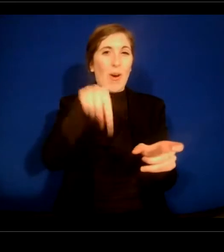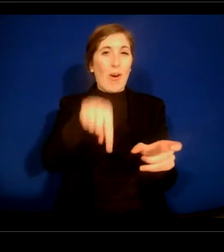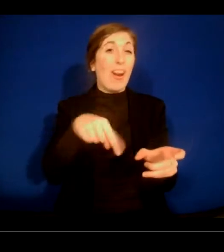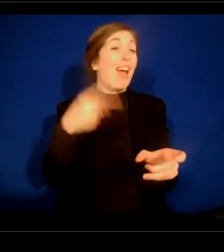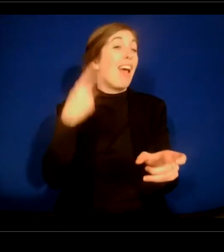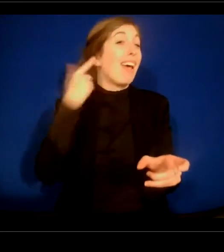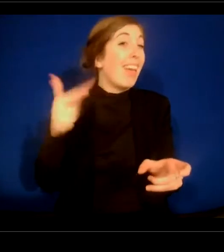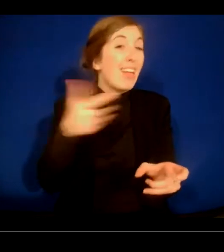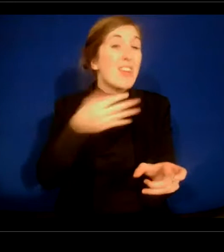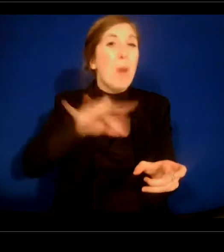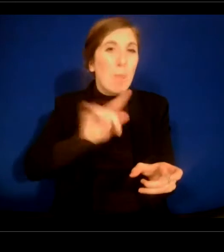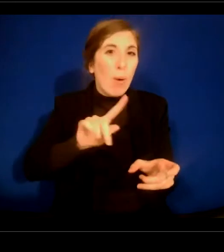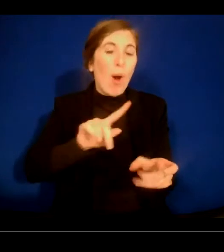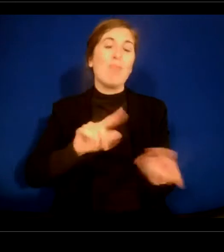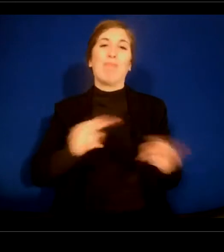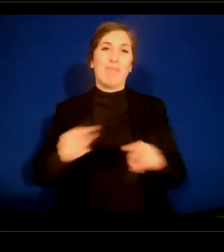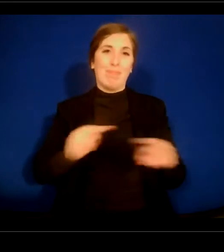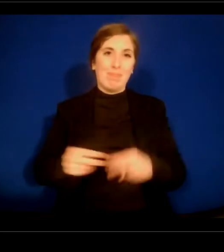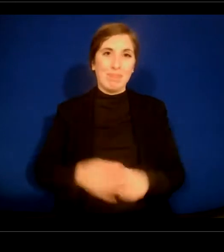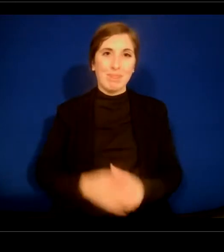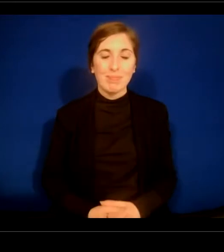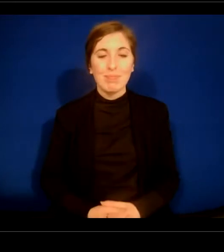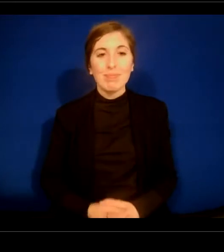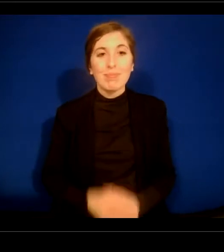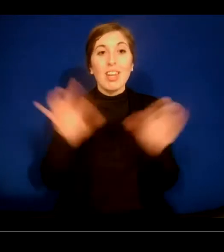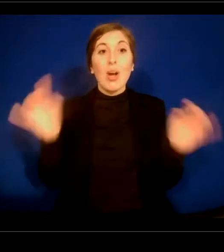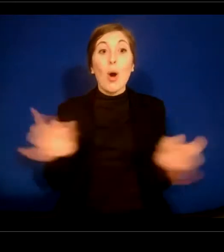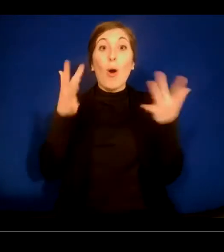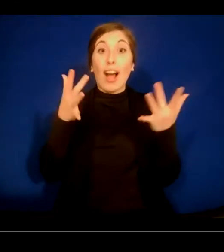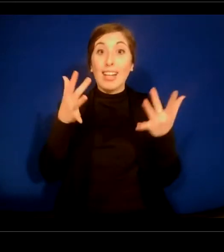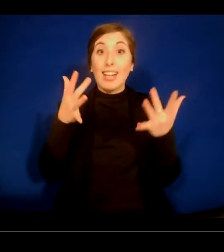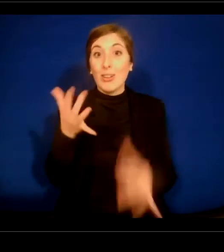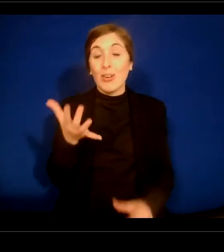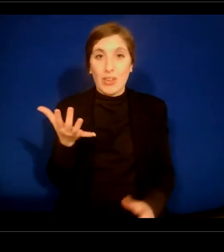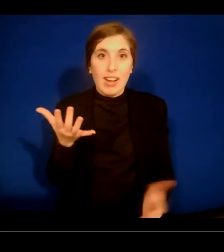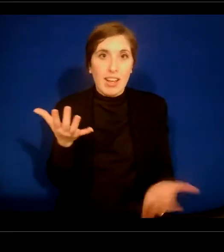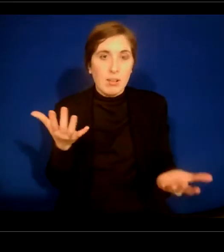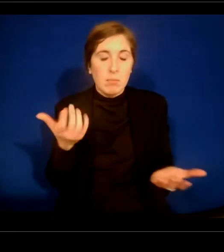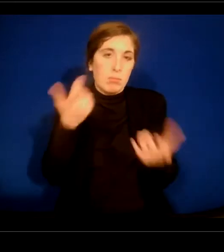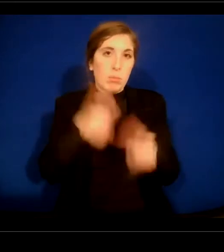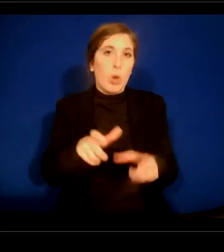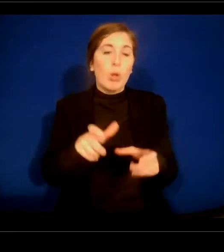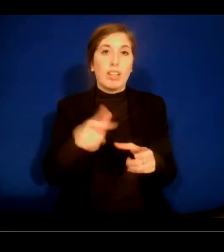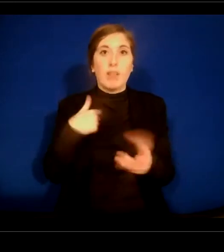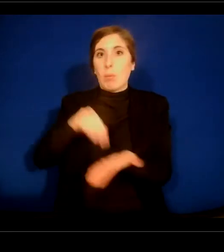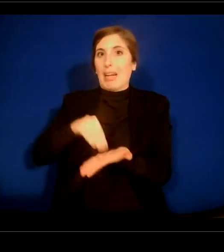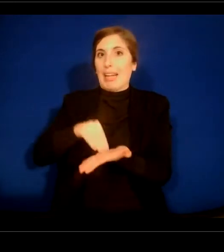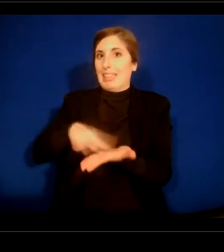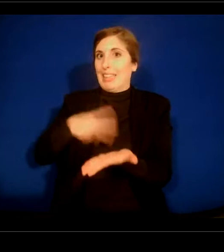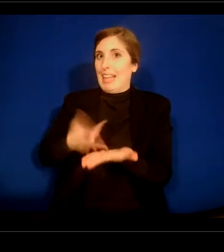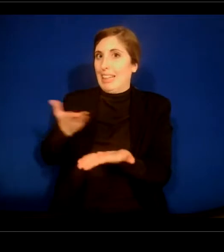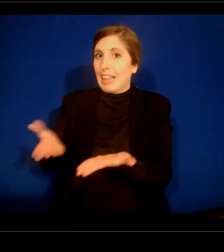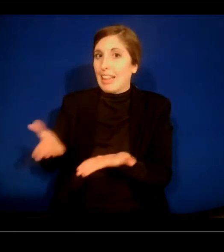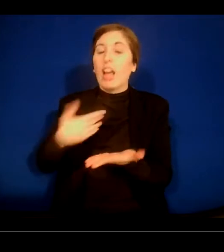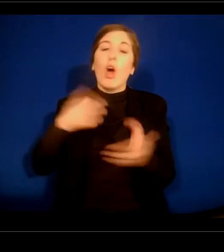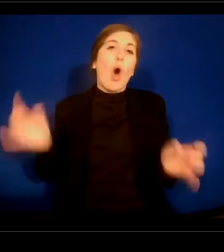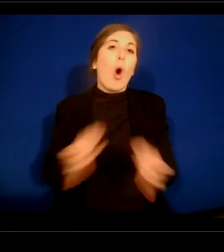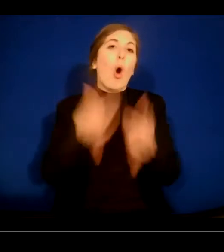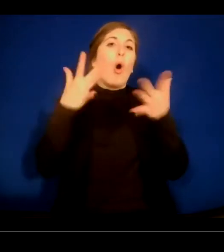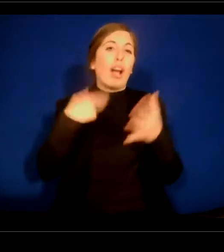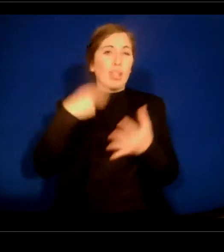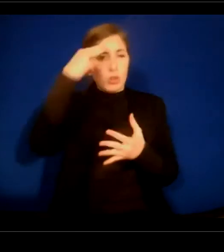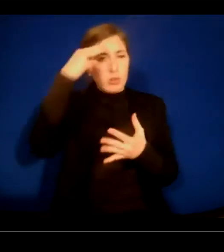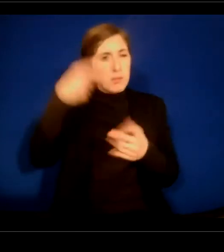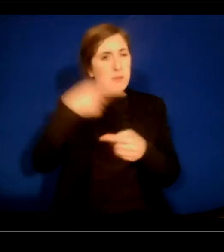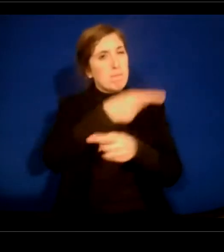sentirci. Allora, colgo l'occasione, proprio perché c'è la sua presenza, di fare